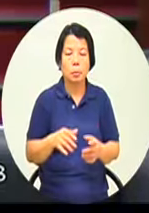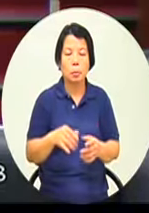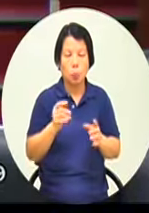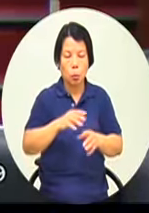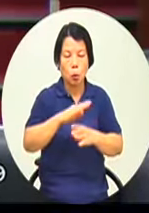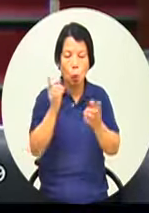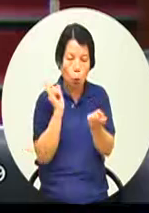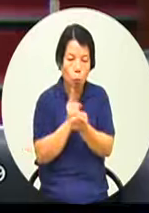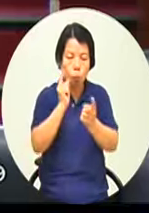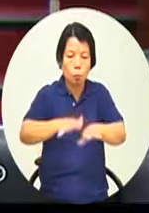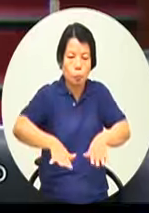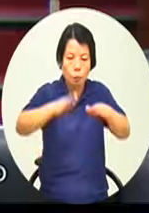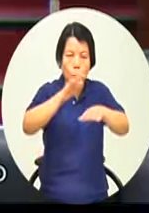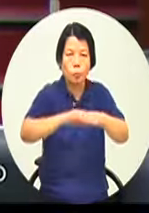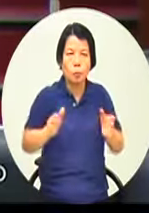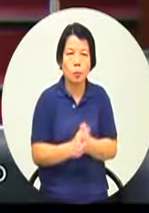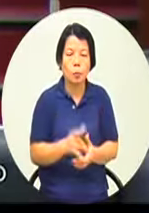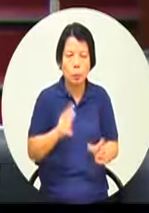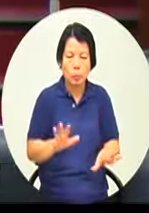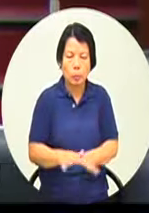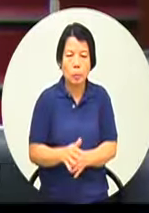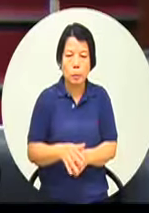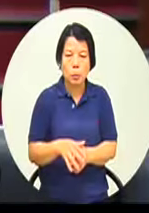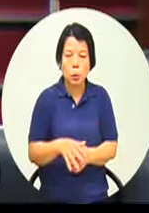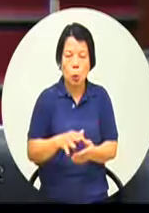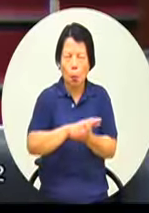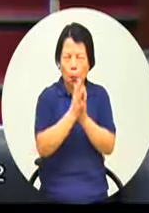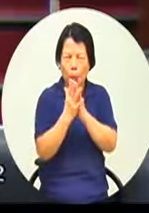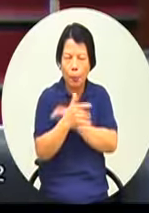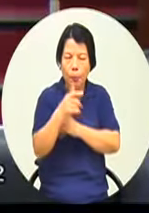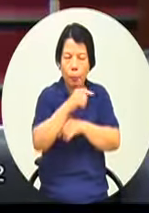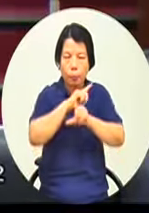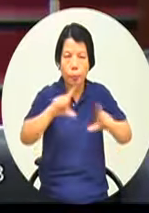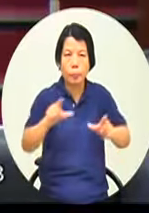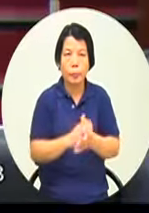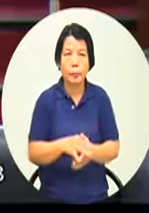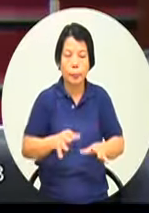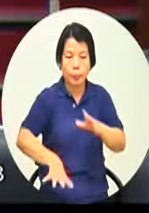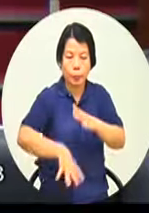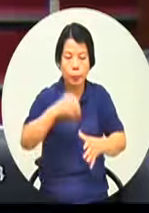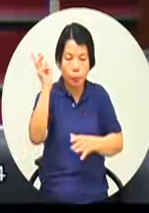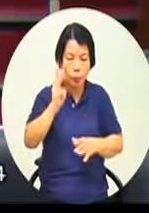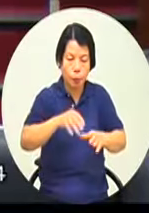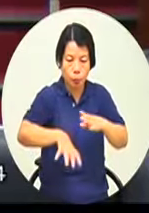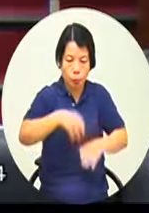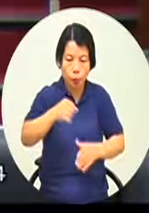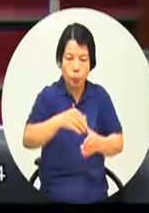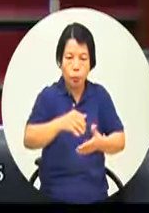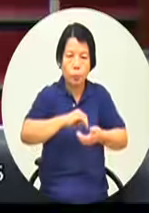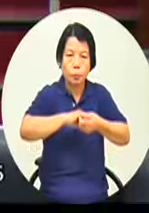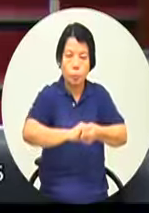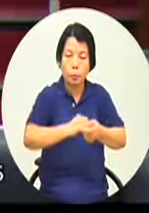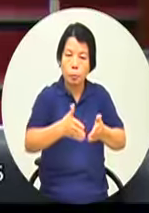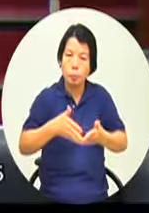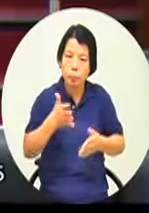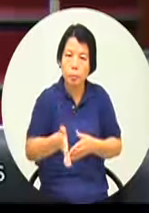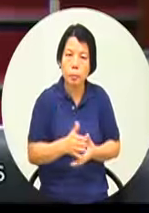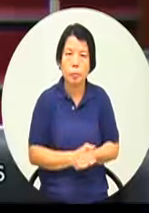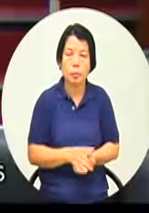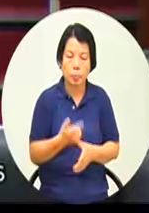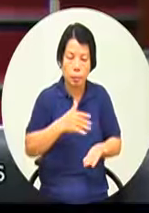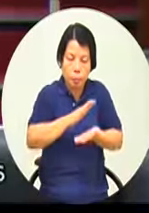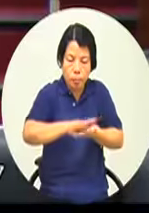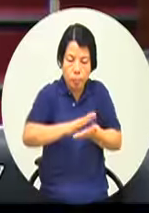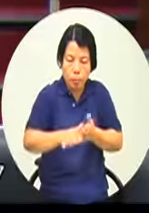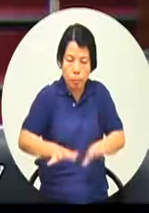到啊，这几年极端气候就是这样嘛。所以抽水站有没有它必要性？如果要解决